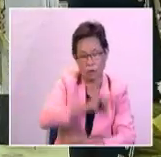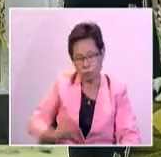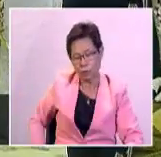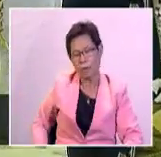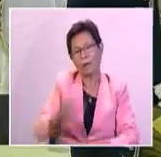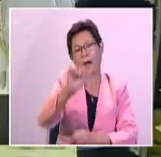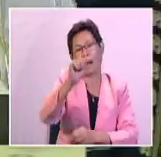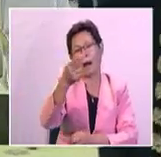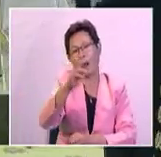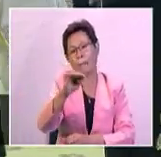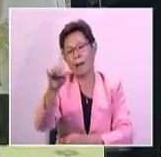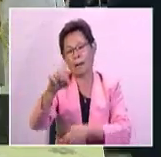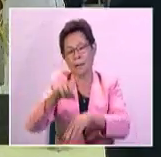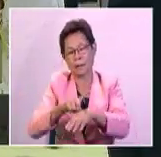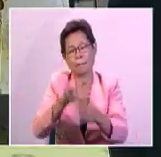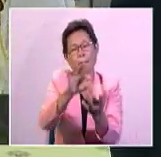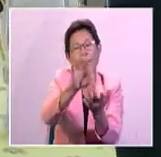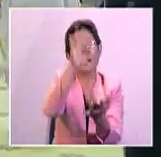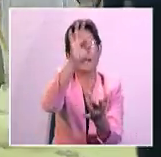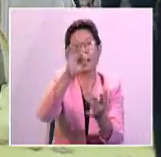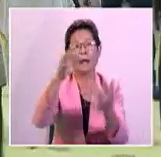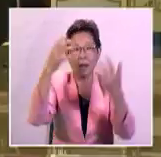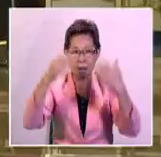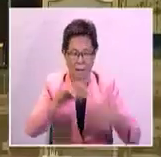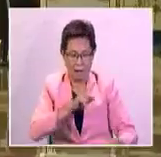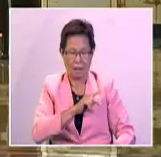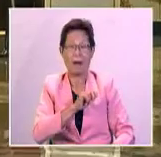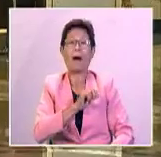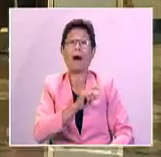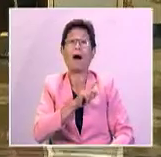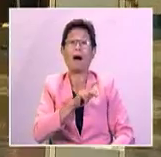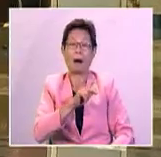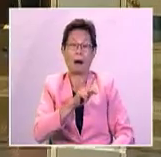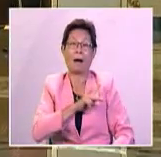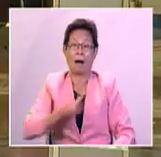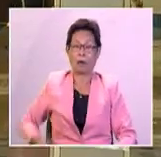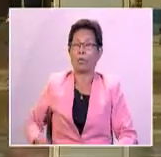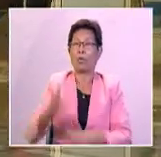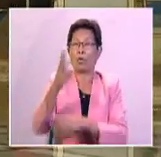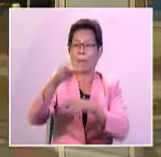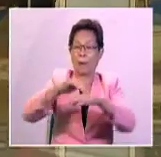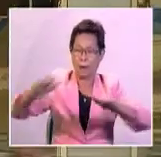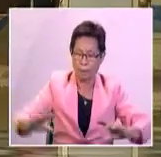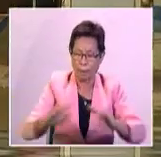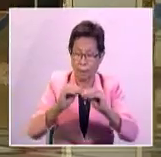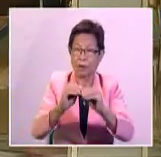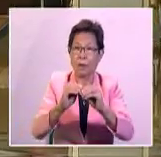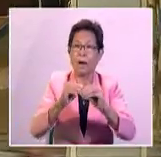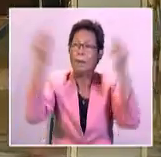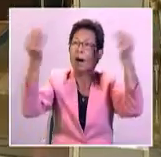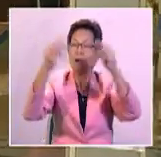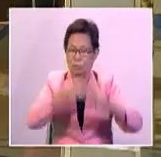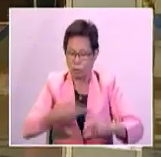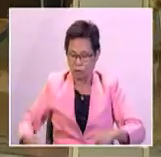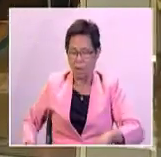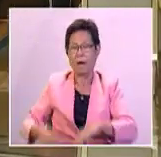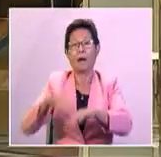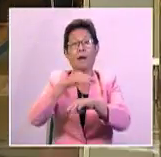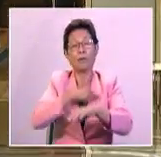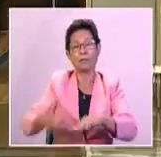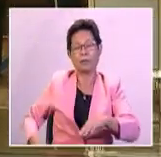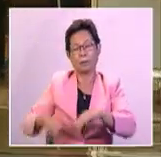Shah Al-Musta'in Billah dipilih sebagai Yang di-Pertuan Agong ke-16 pada mesyuarat khas Majlis Raja-Raja pada